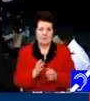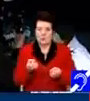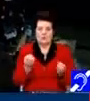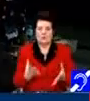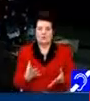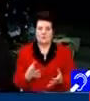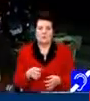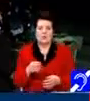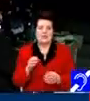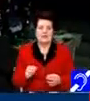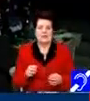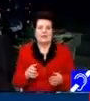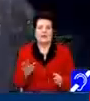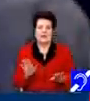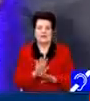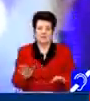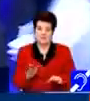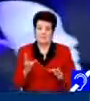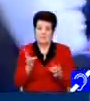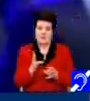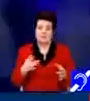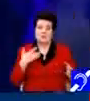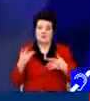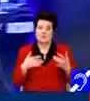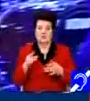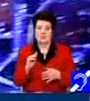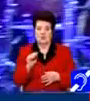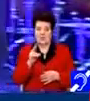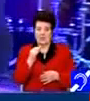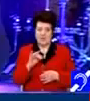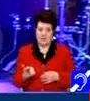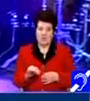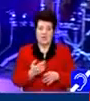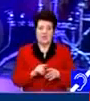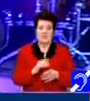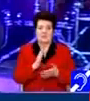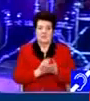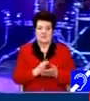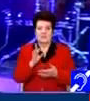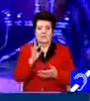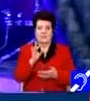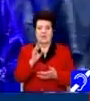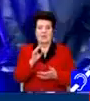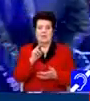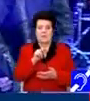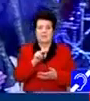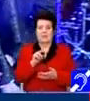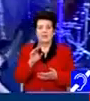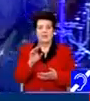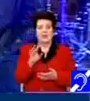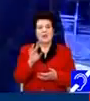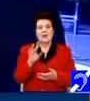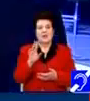să cântăm. Trebuie să facem și un mic scenariu. Momentul României de la Lisabona este gândit de regizorul Petre Năstase. Pregătesc